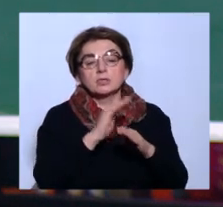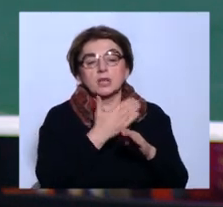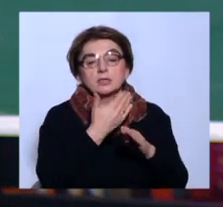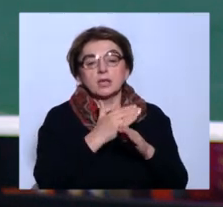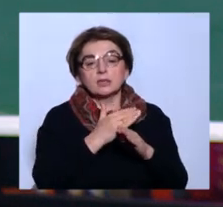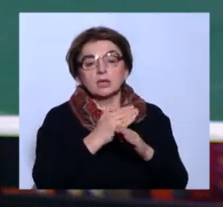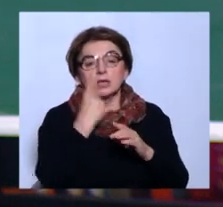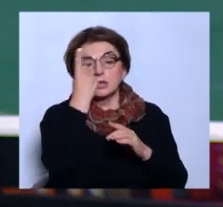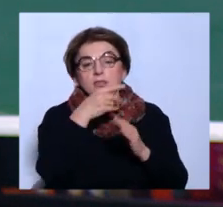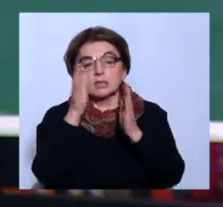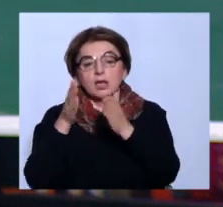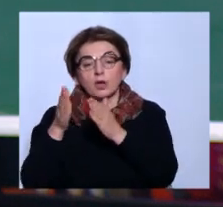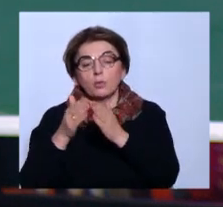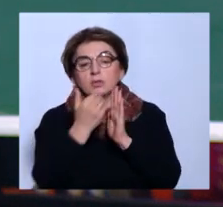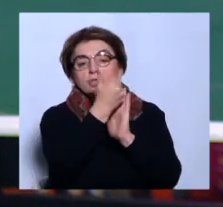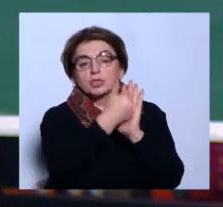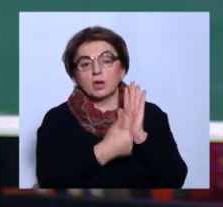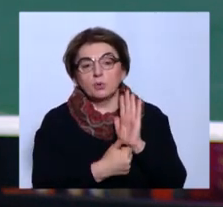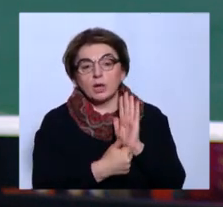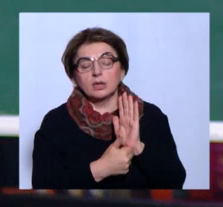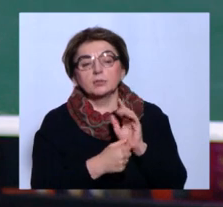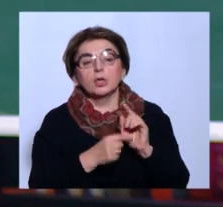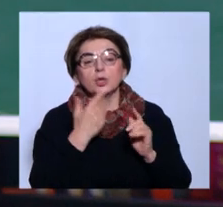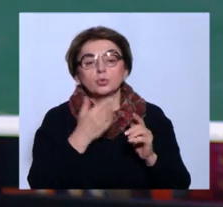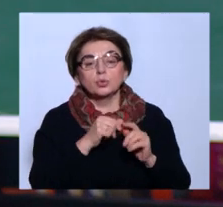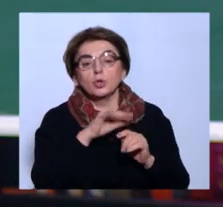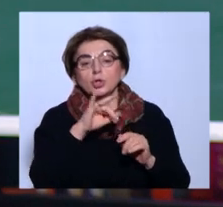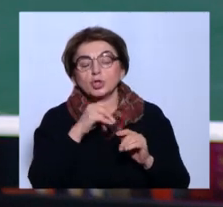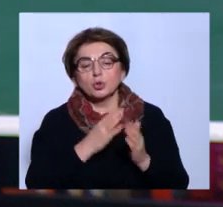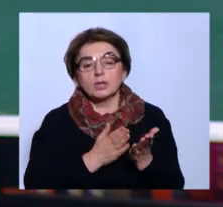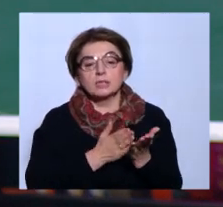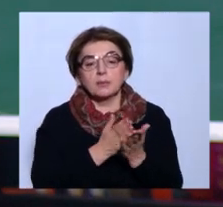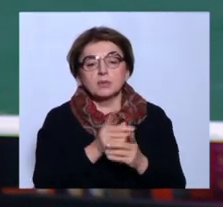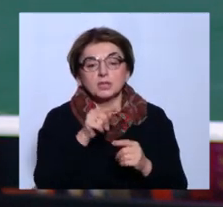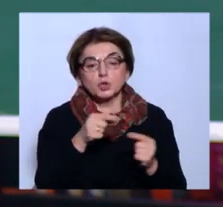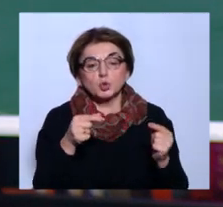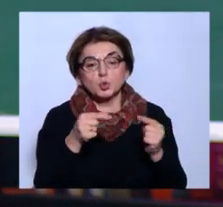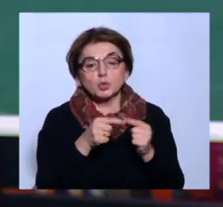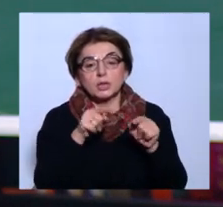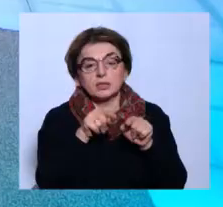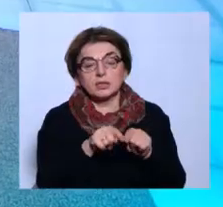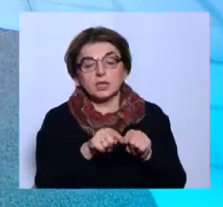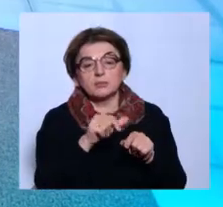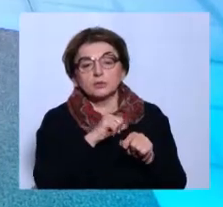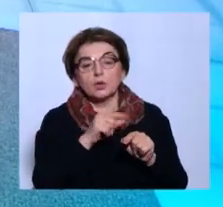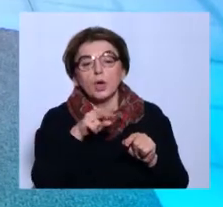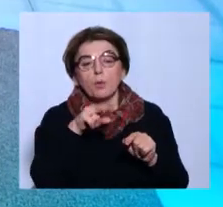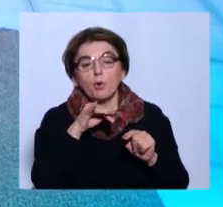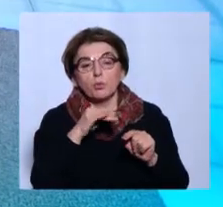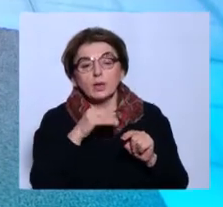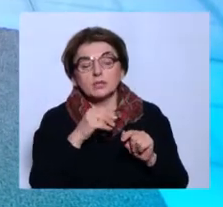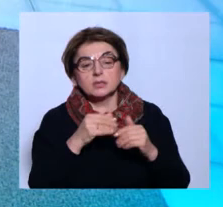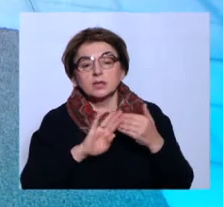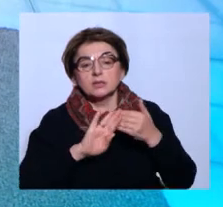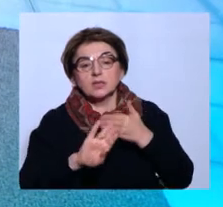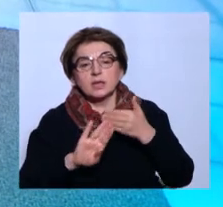სახეობებად ჩამოყალიბდნენ. მოკლედ, თუ იზოლაცია მიდის იქამდე, იმდენად ცილდებიან პოპულაციის ინდივიდები ერთმანეთს,